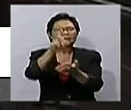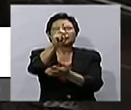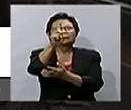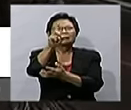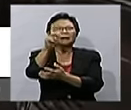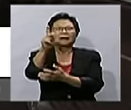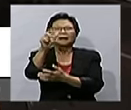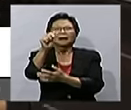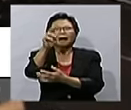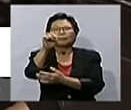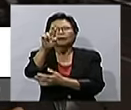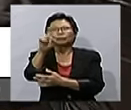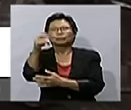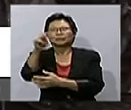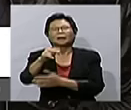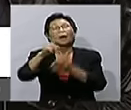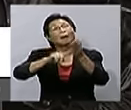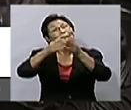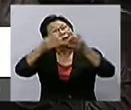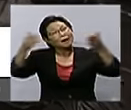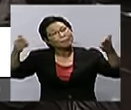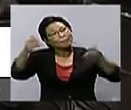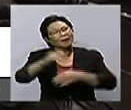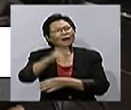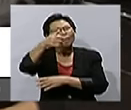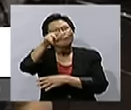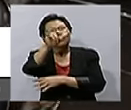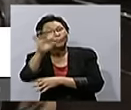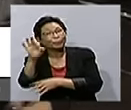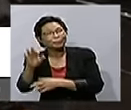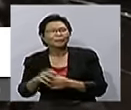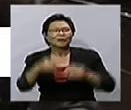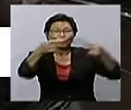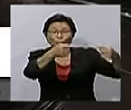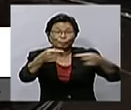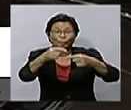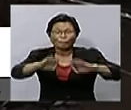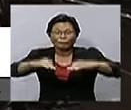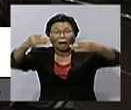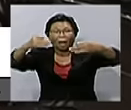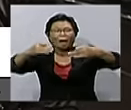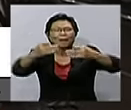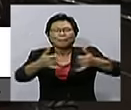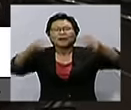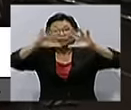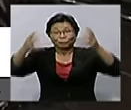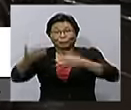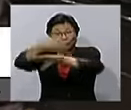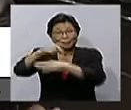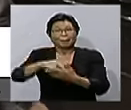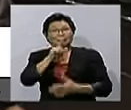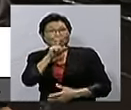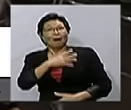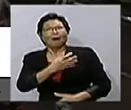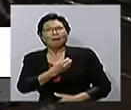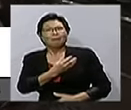D. Mudin. Apa khabar Prof. Datuk? Alhamdulillah. Bagus. Ya, perlawanan akhir Piala Dunia pada malam ini pastinya berdebar-debar ya.